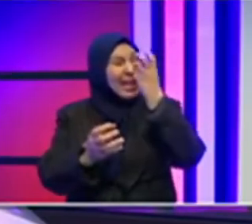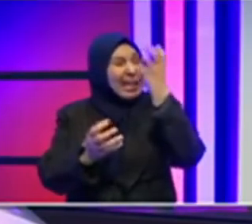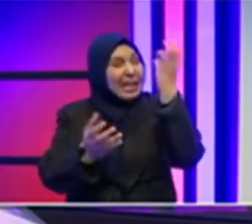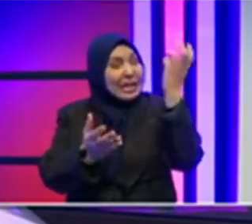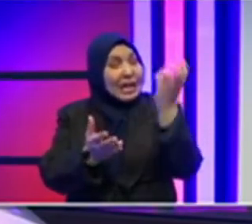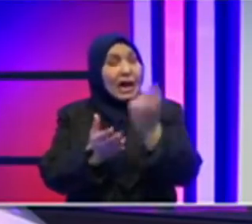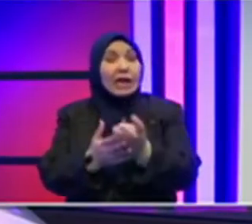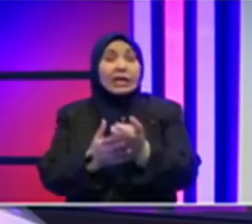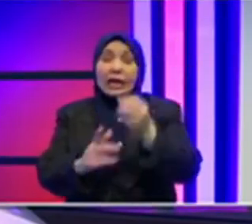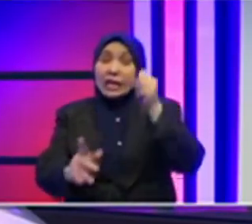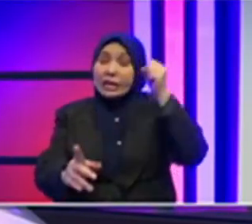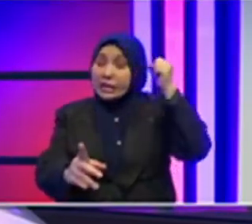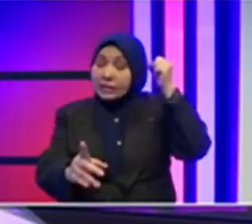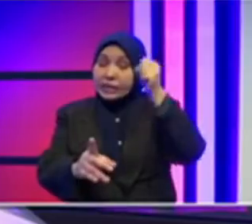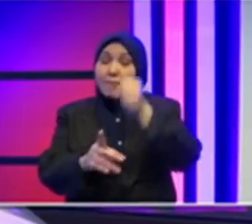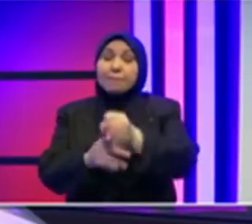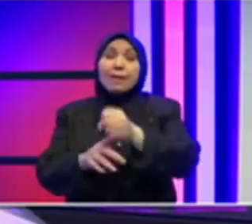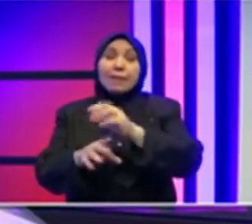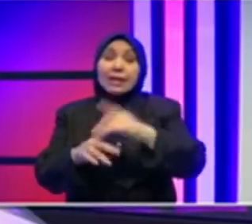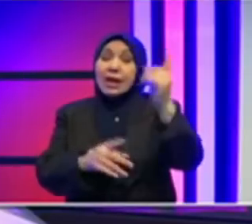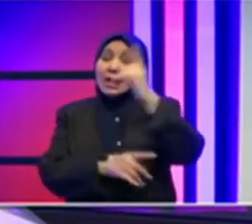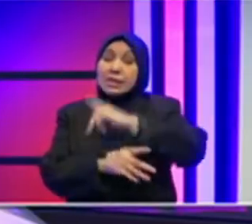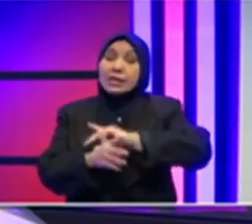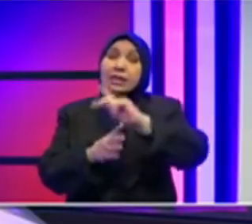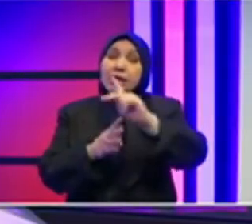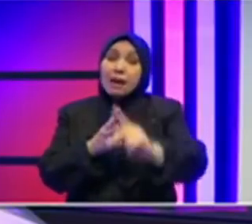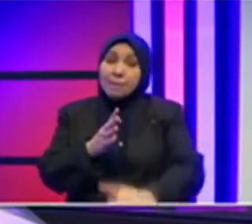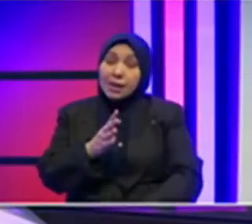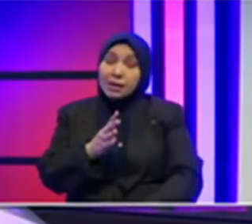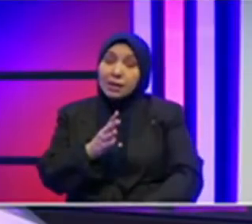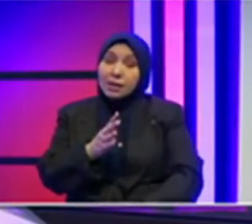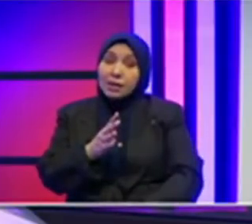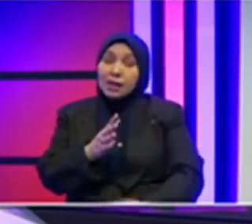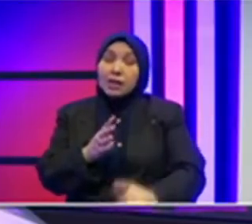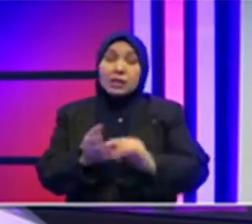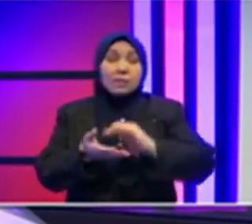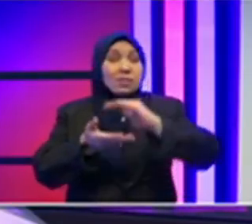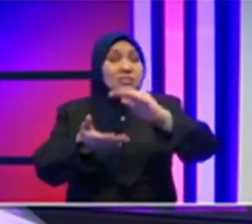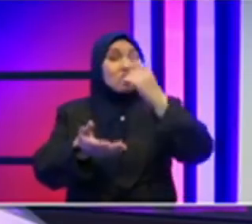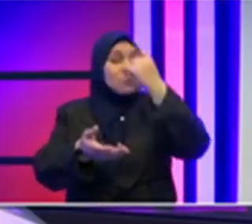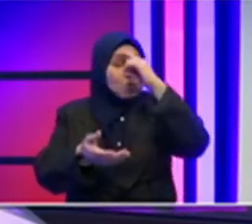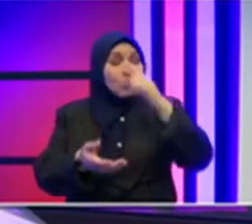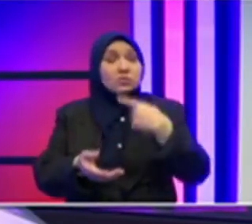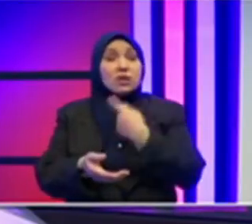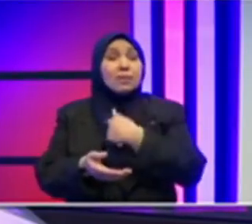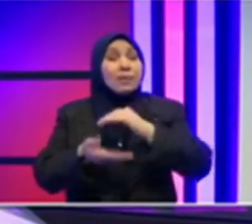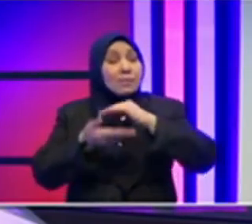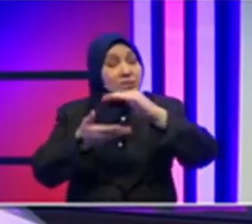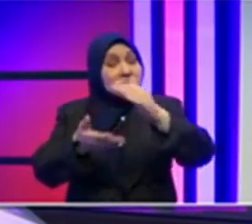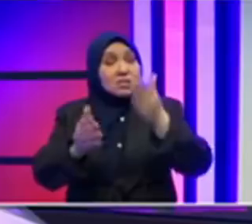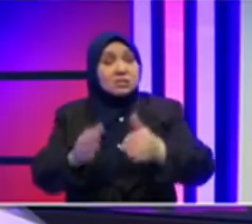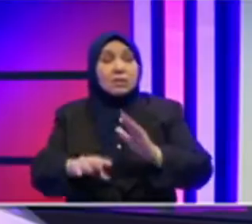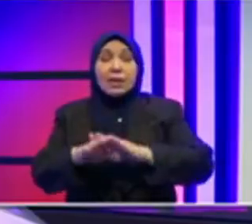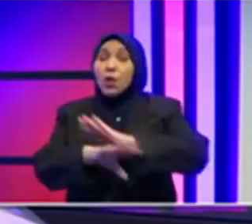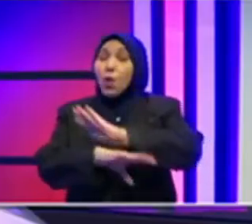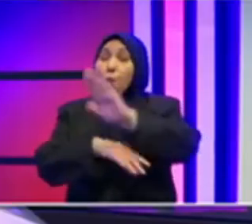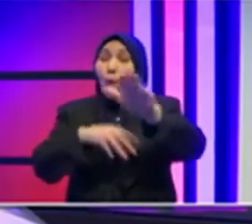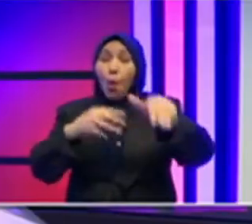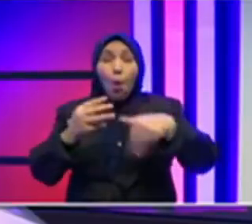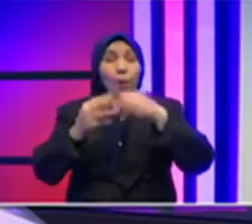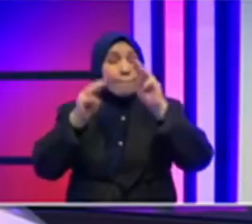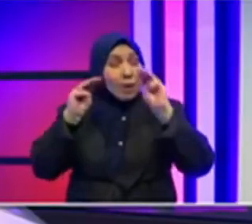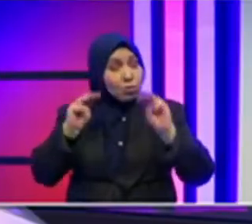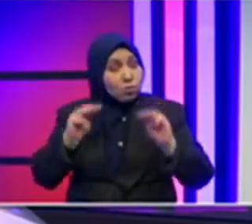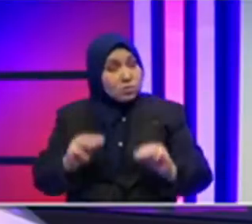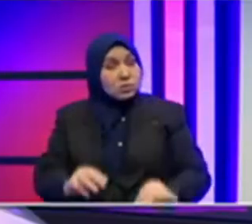akan ditimpakan pada hari kiamat azabal hariqa. Ini mesej untuk siapa? Mesejnya adalah kepada seluruh manusia Ustaz, ya, kepada